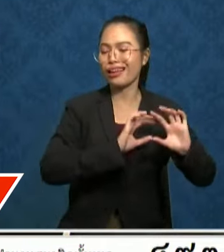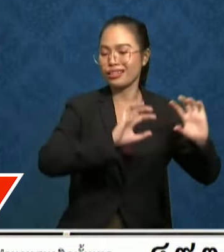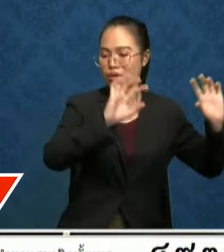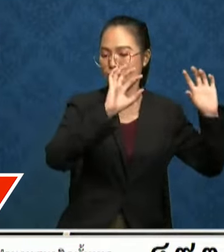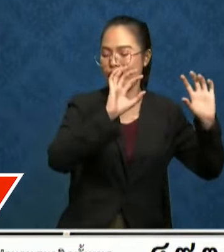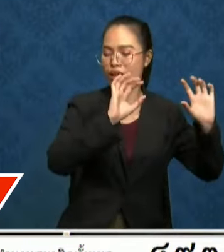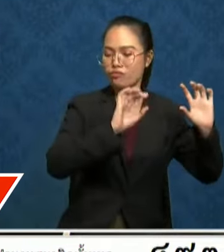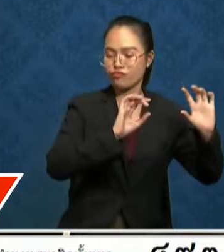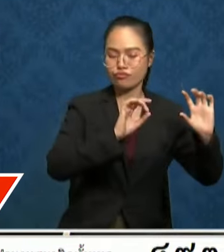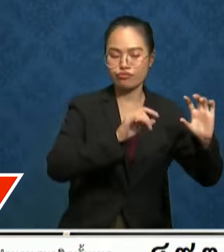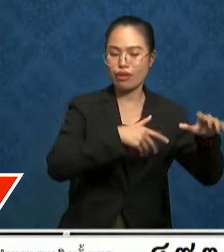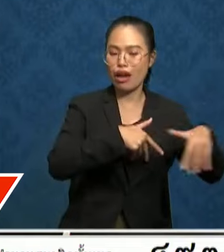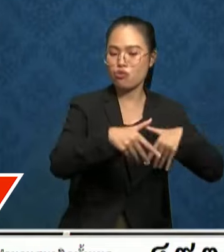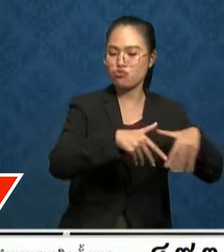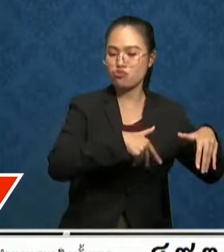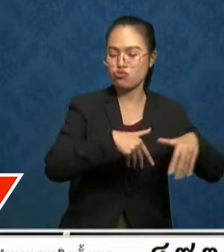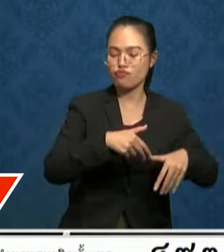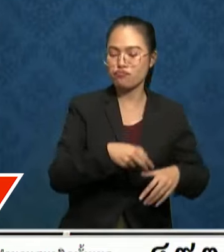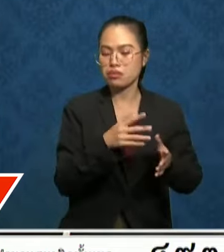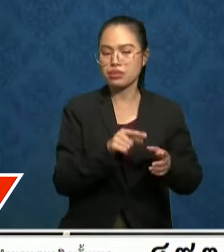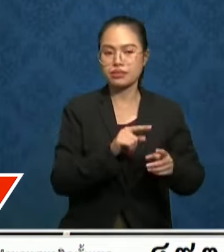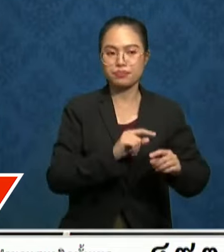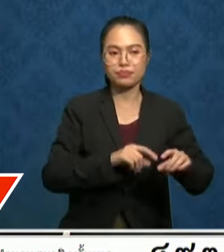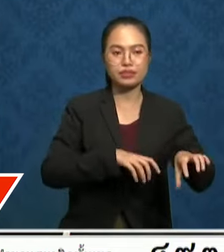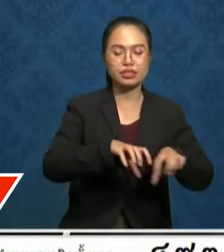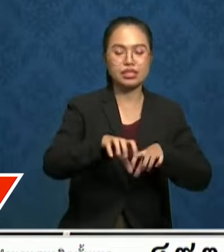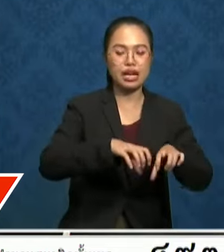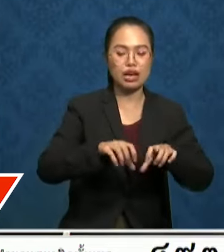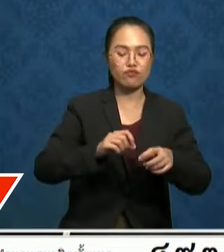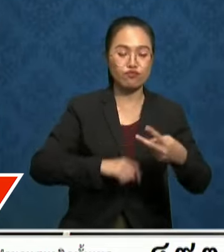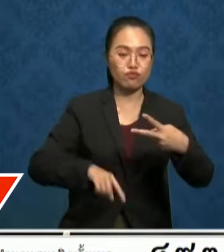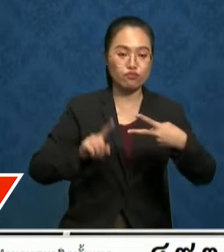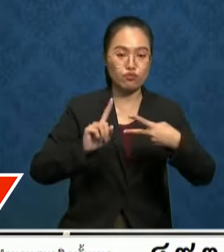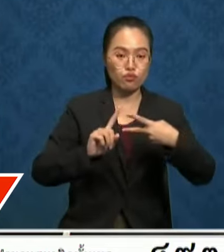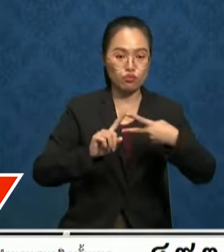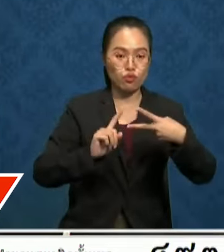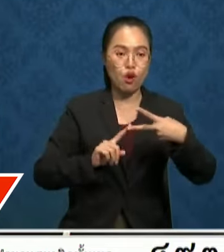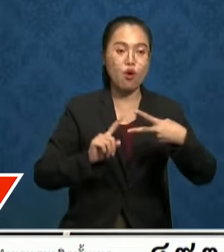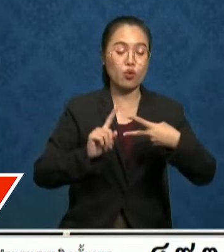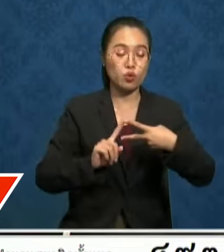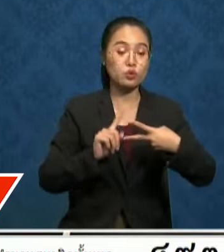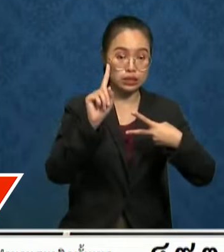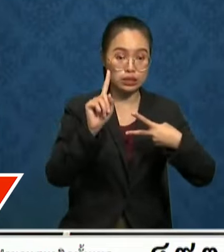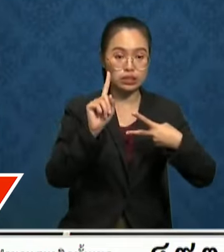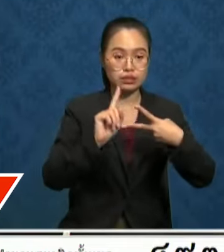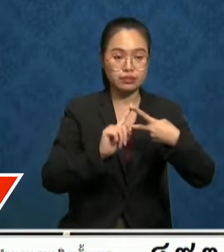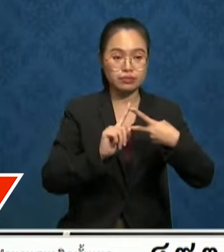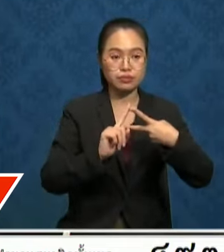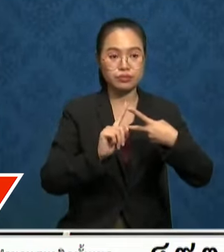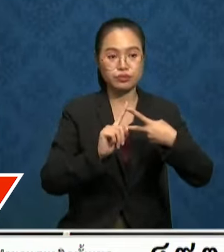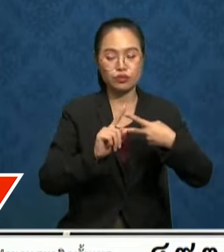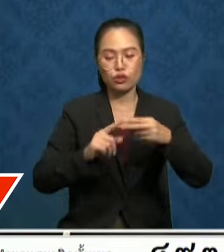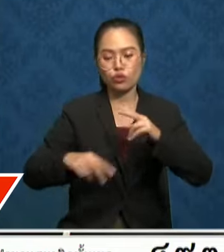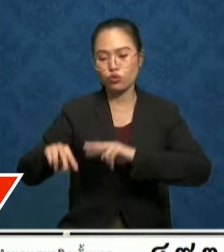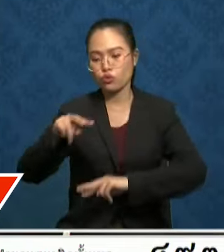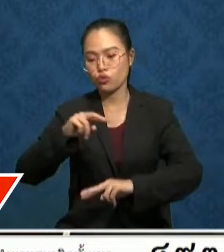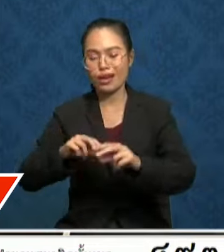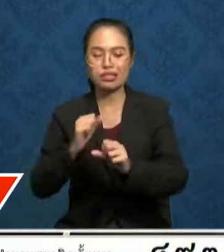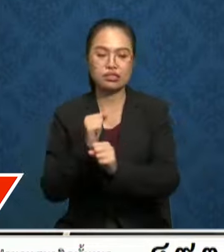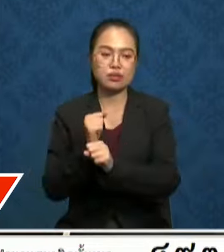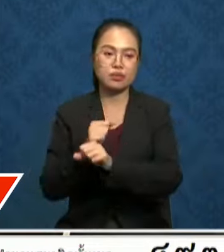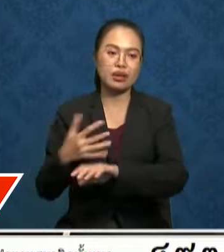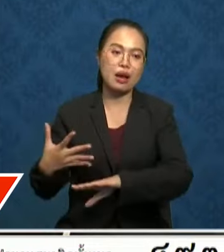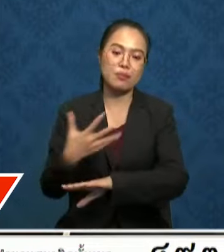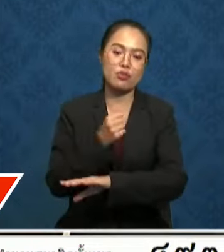ลเรือนต้องดำเนินการอยู่2เรื่องครับท่านประธาน1จัดความสำคัญจัดความสัมพันธ์ในอำนาจทางการเมืองระหว่างพ